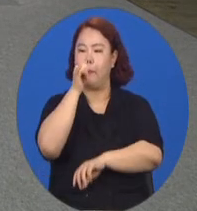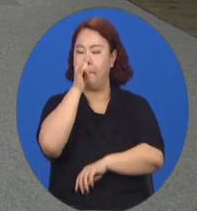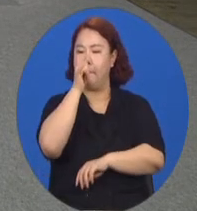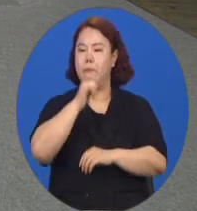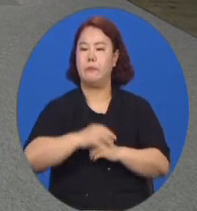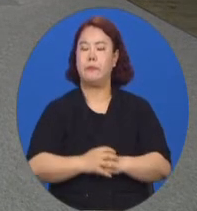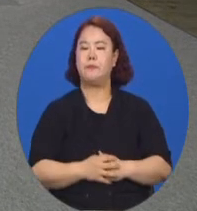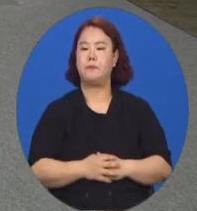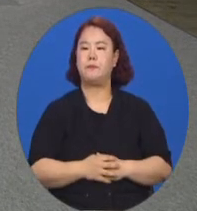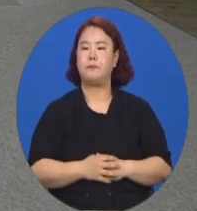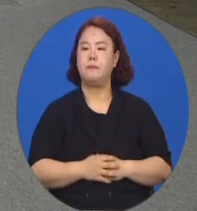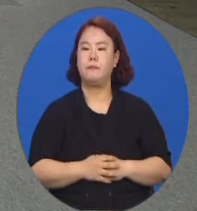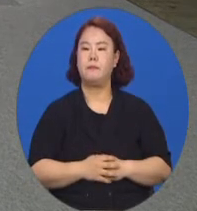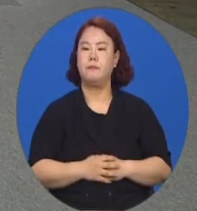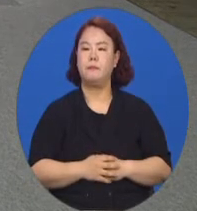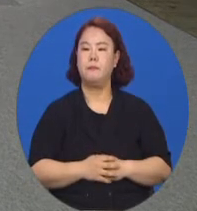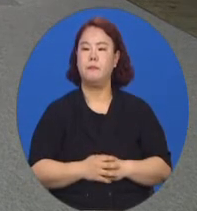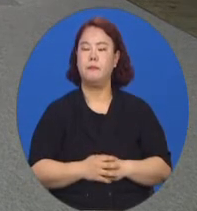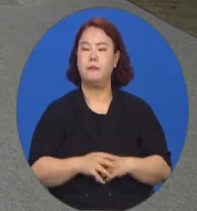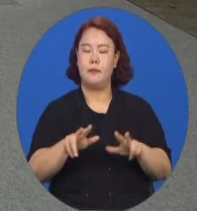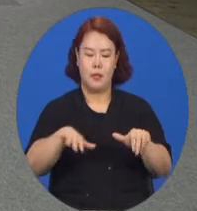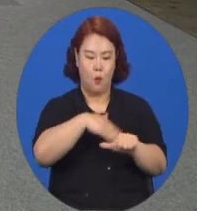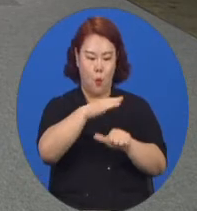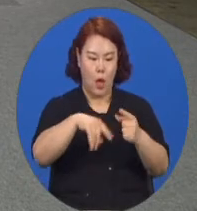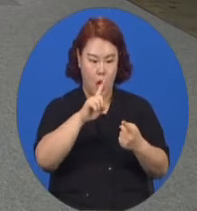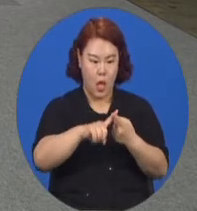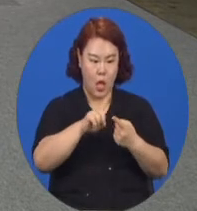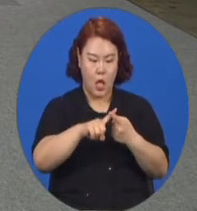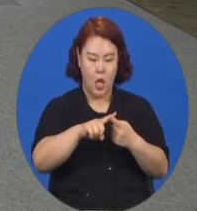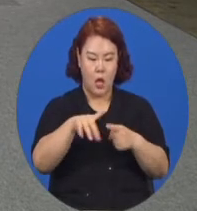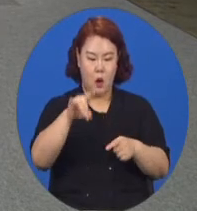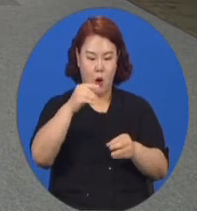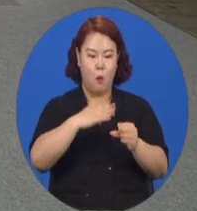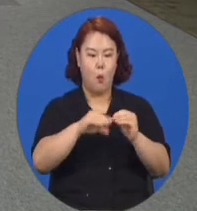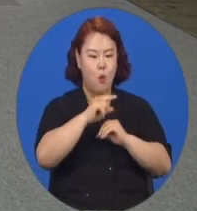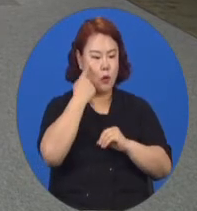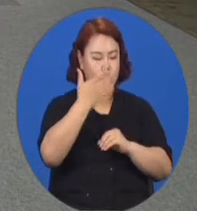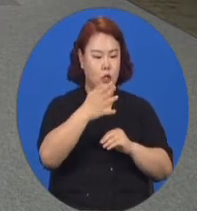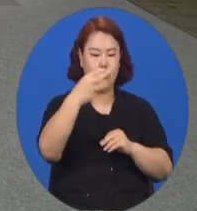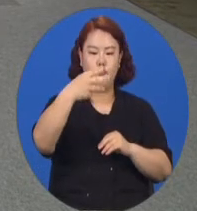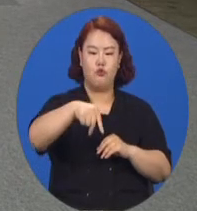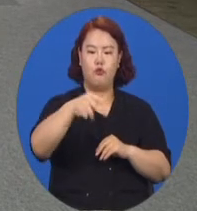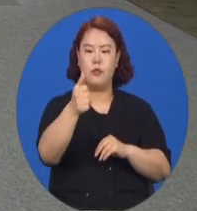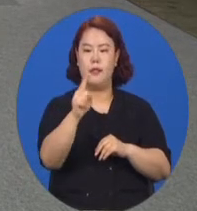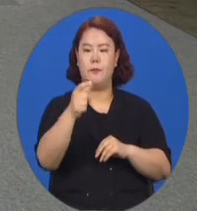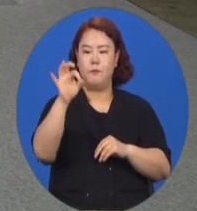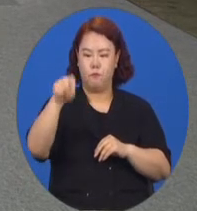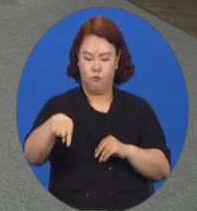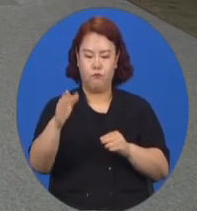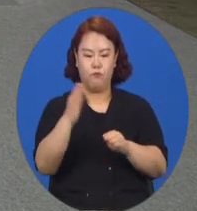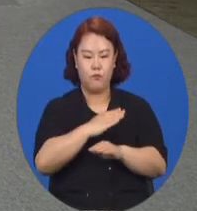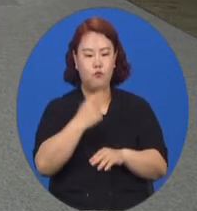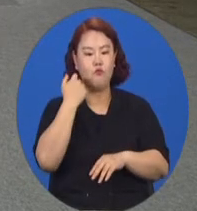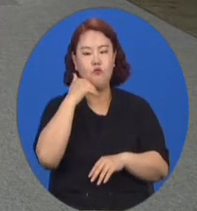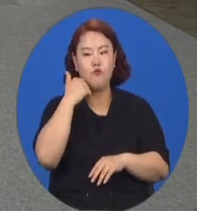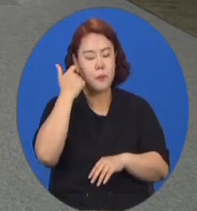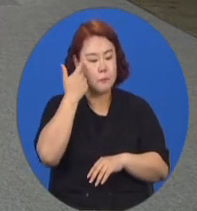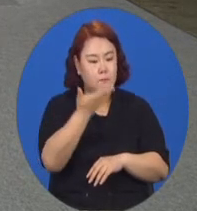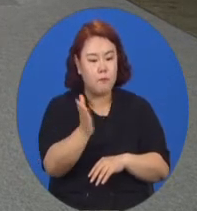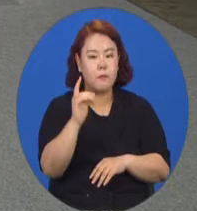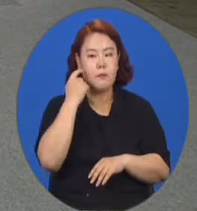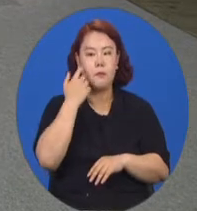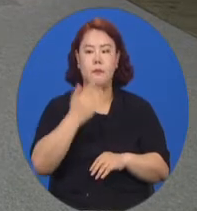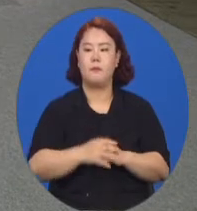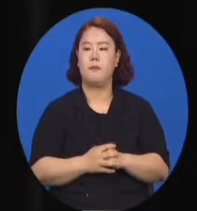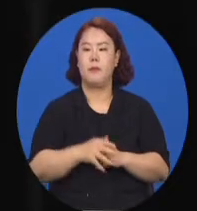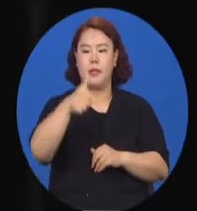시간을 드리겠습니다. 자, 그러면 이에 대한 첫 번째 보충 질문은 류한호 후보부터 좀 해주실 텐데요. 어느 후보께 질문하시겠습니까?